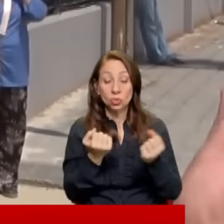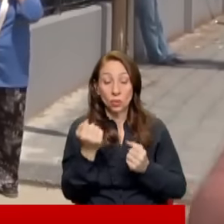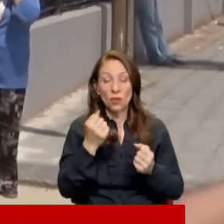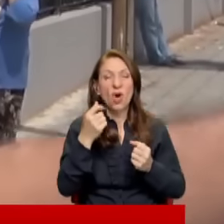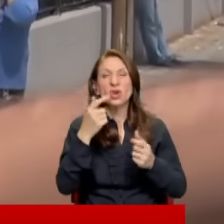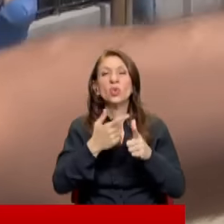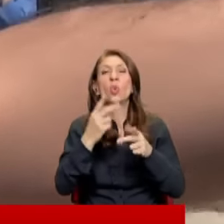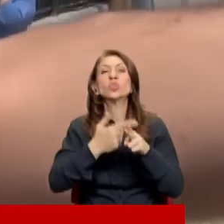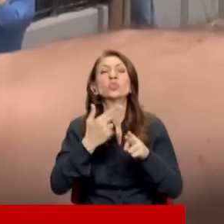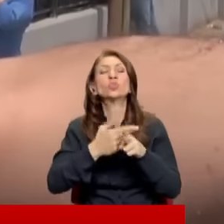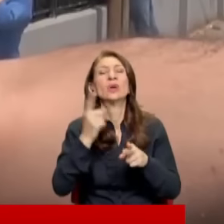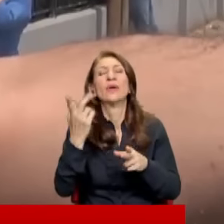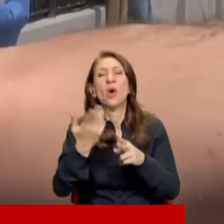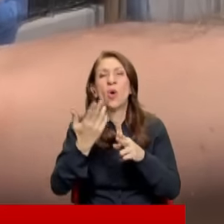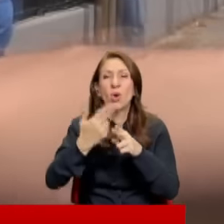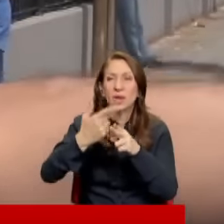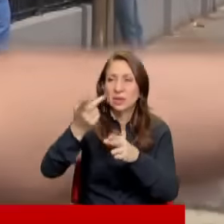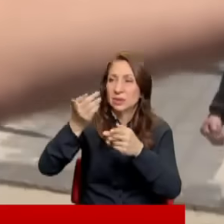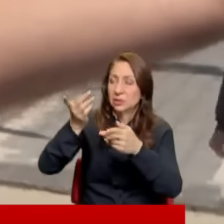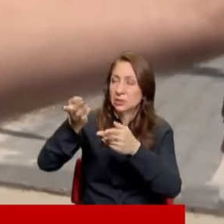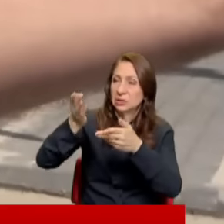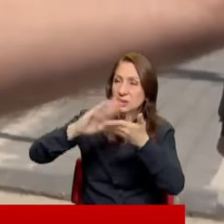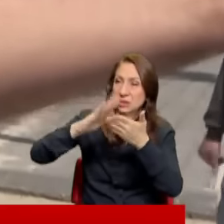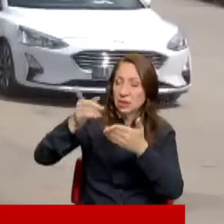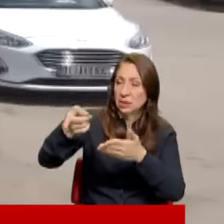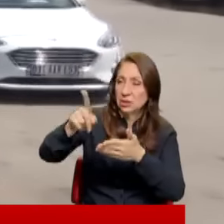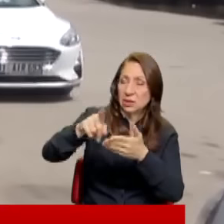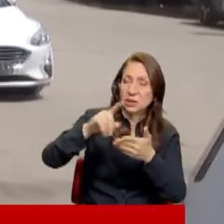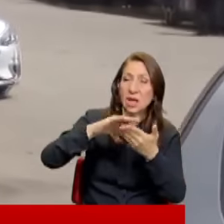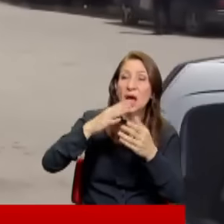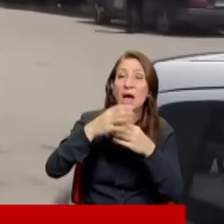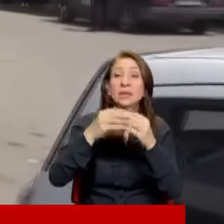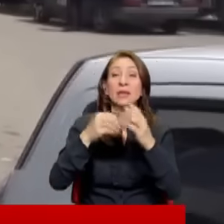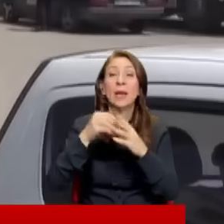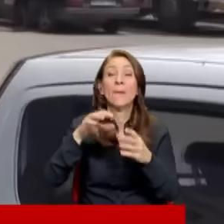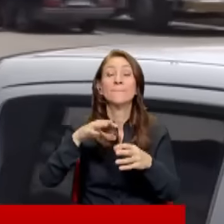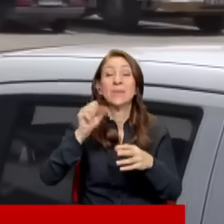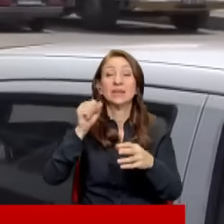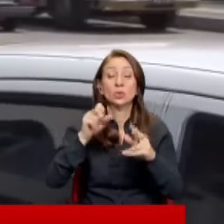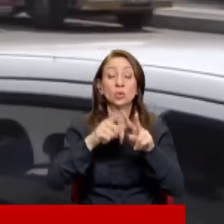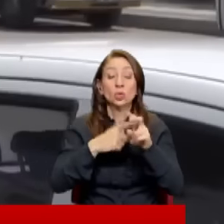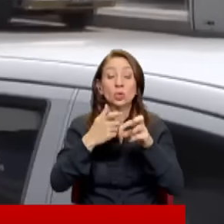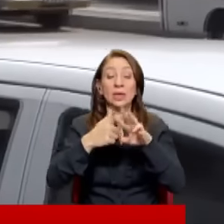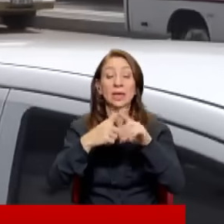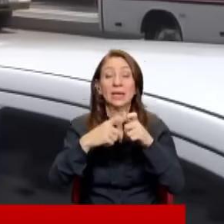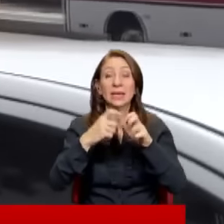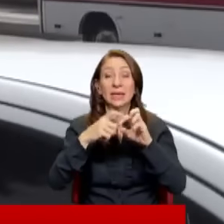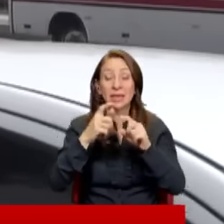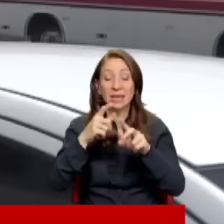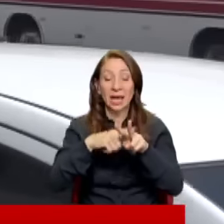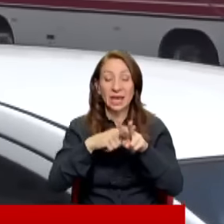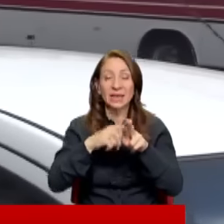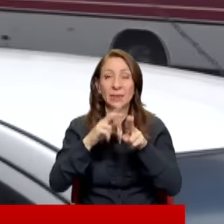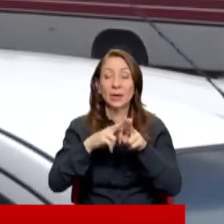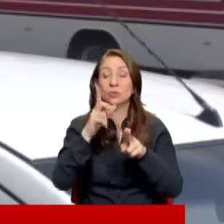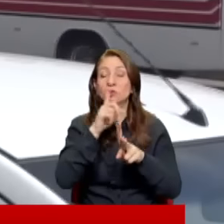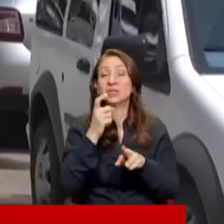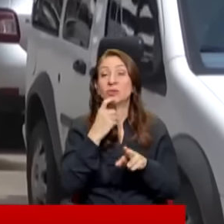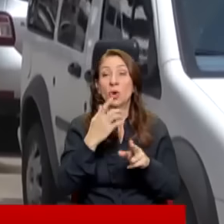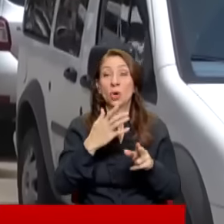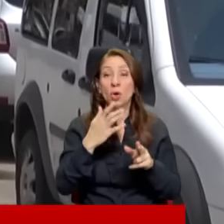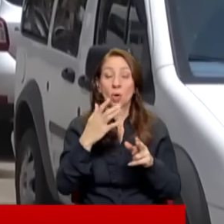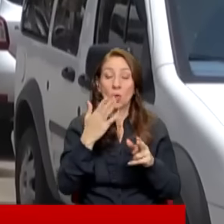tırlarından dolayı örnek veriyorum karşıdaki tır örnek veriyorum yandaki tır Adana'nın Merkez Yüreğir ilçesindeki Yahya Kemal Bey atlı 100 Yıl İlkokulu